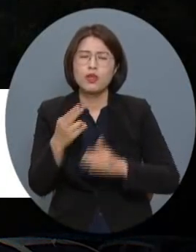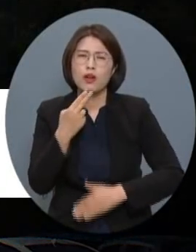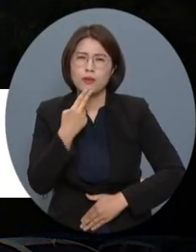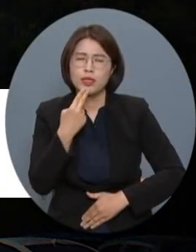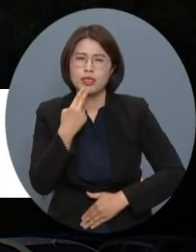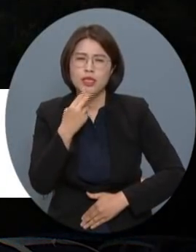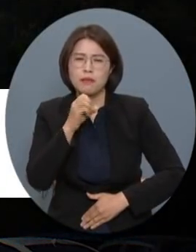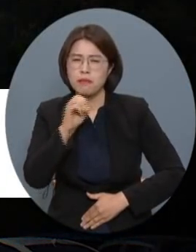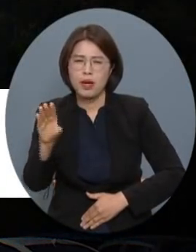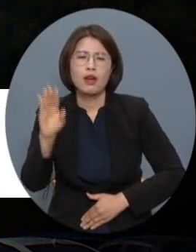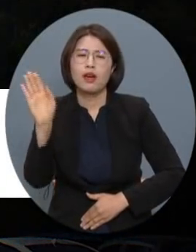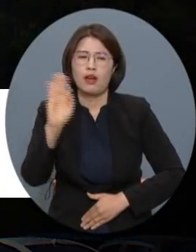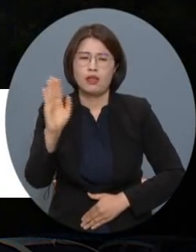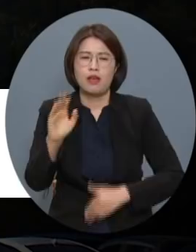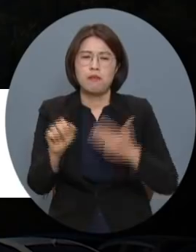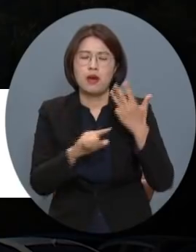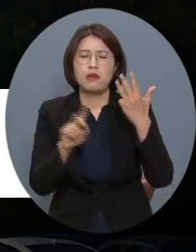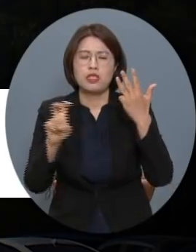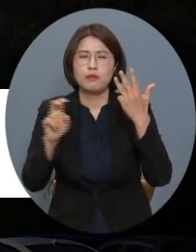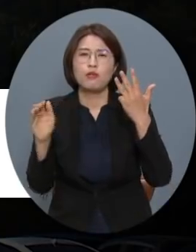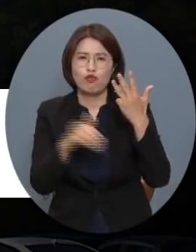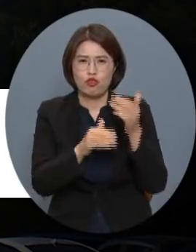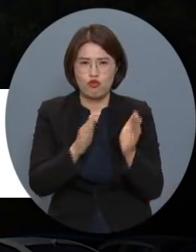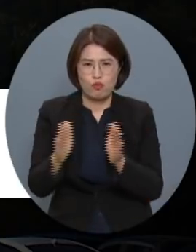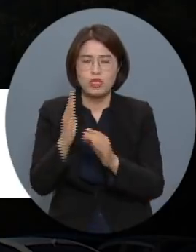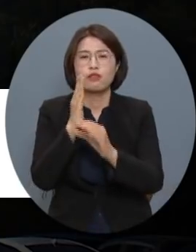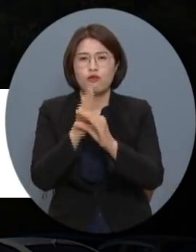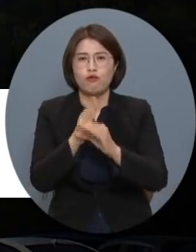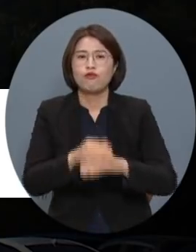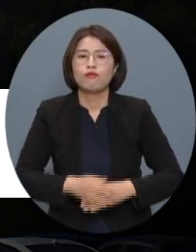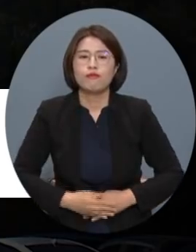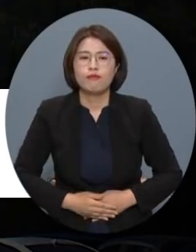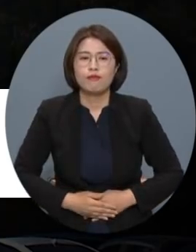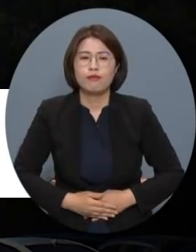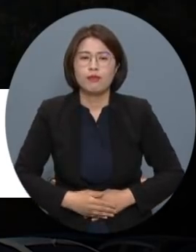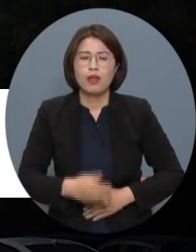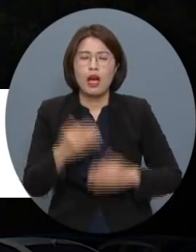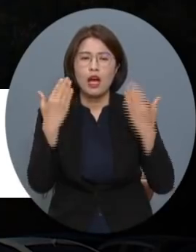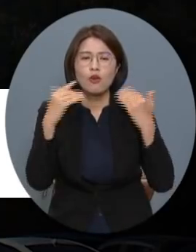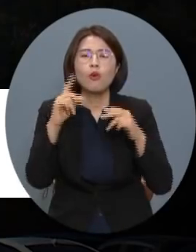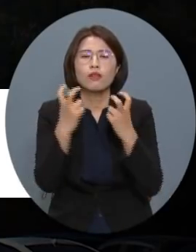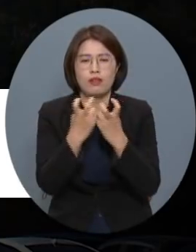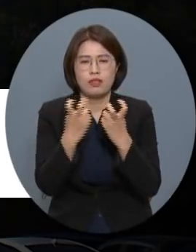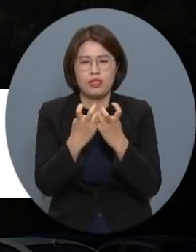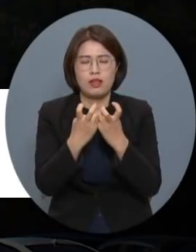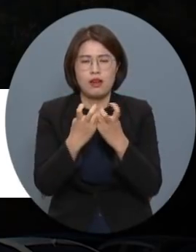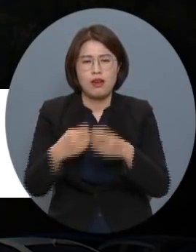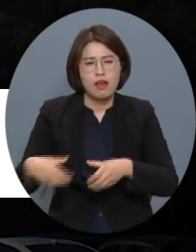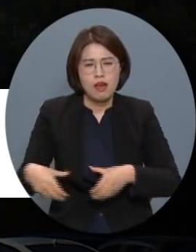야영을 인력 3월 20일부터 다 준비하고 있었다 할 때는 어떻게 그냥 갈림길을 수가 있었다 이런